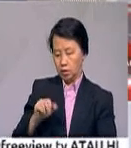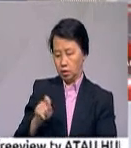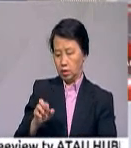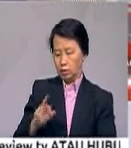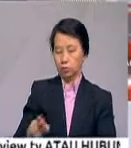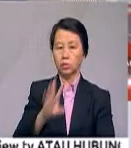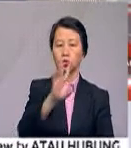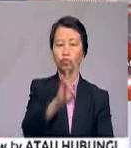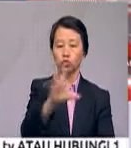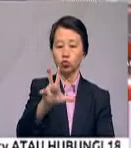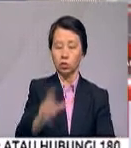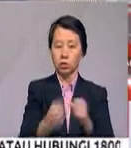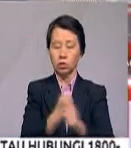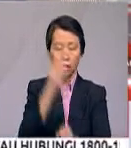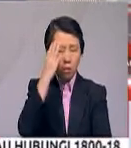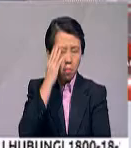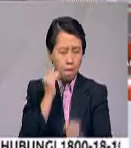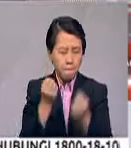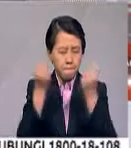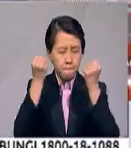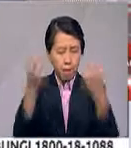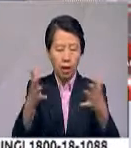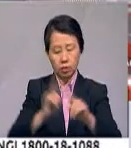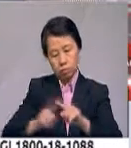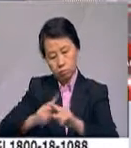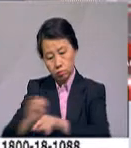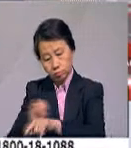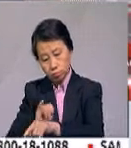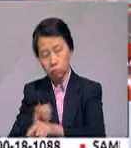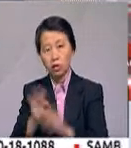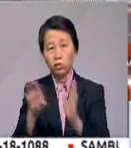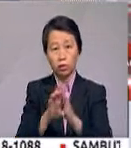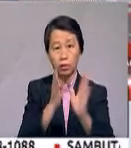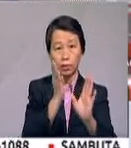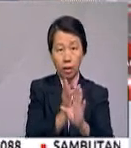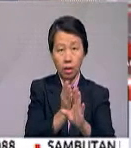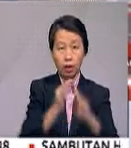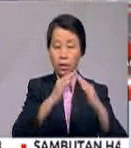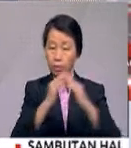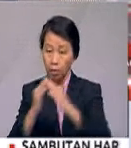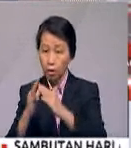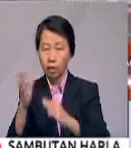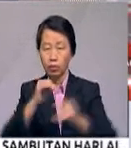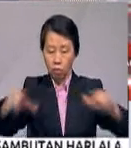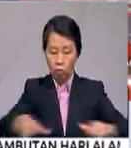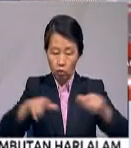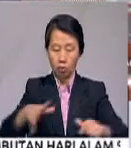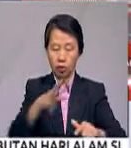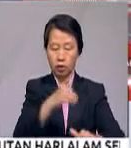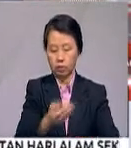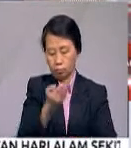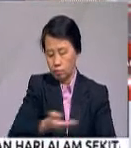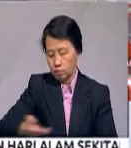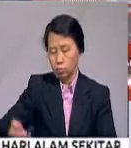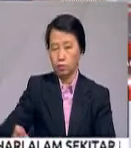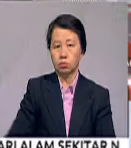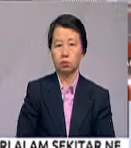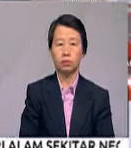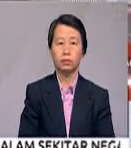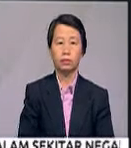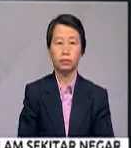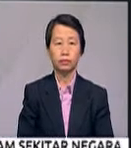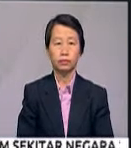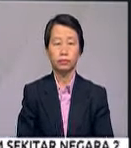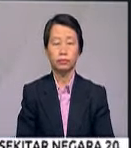73 tahun, berpengalaman luas dalam pelbagai industri antaranya perbankan, hartanah, perlombongan dan komoditi.